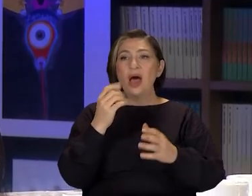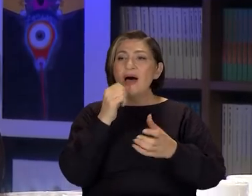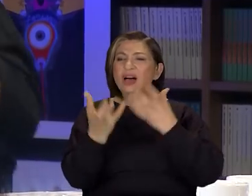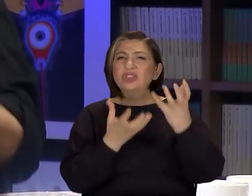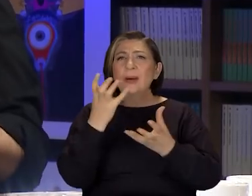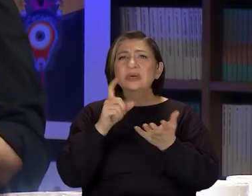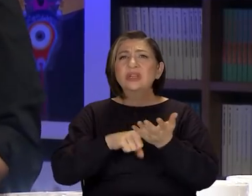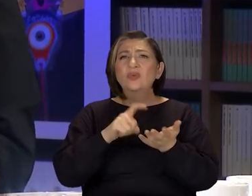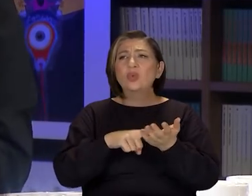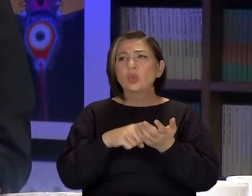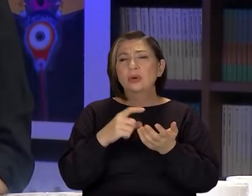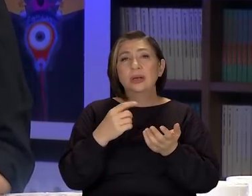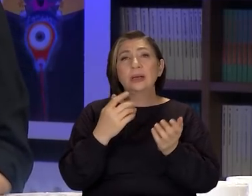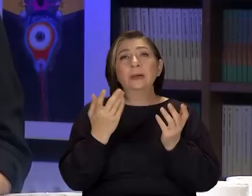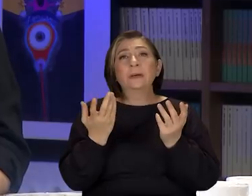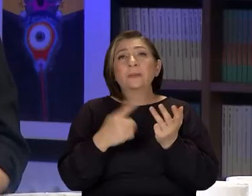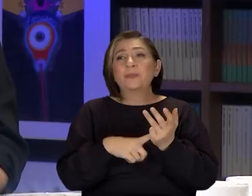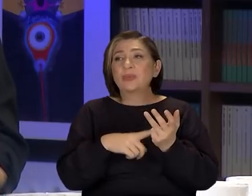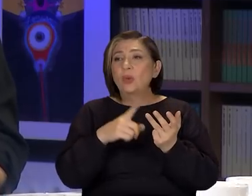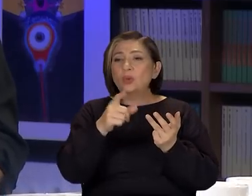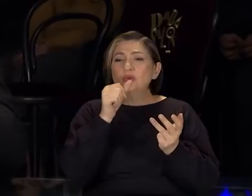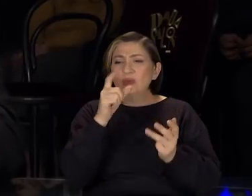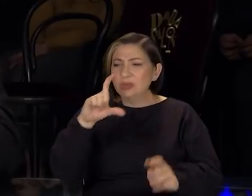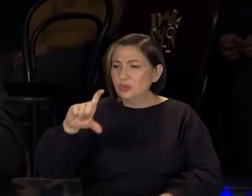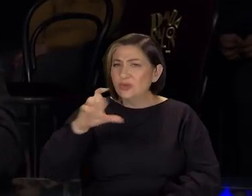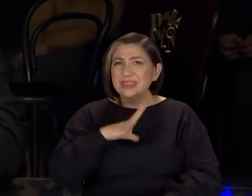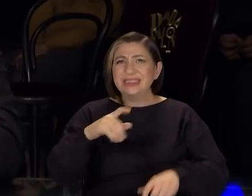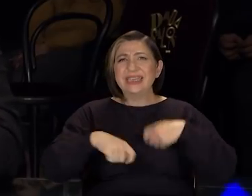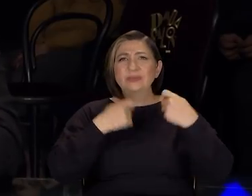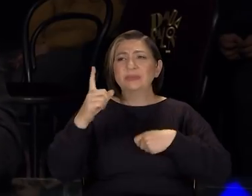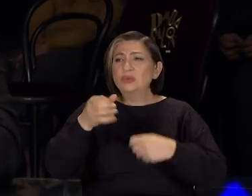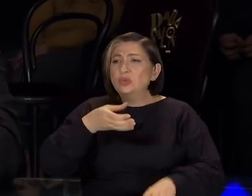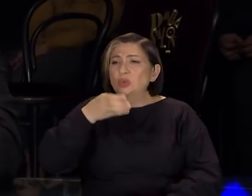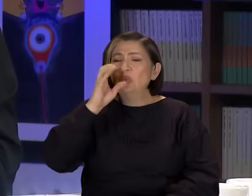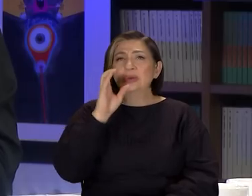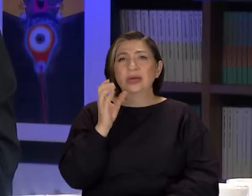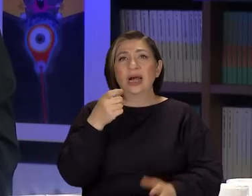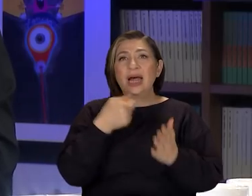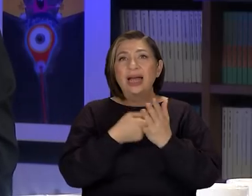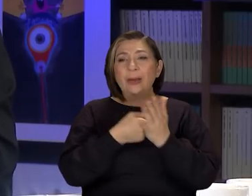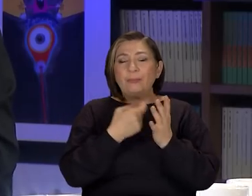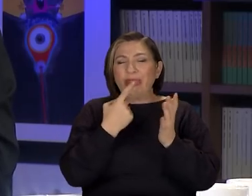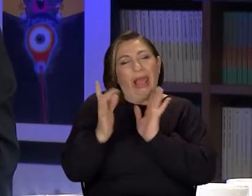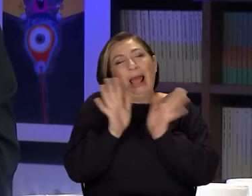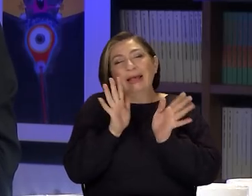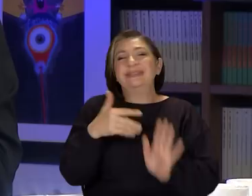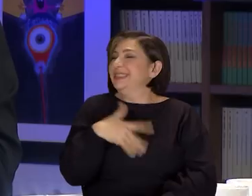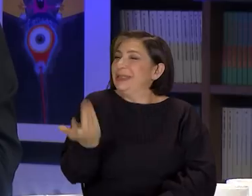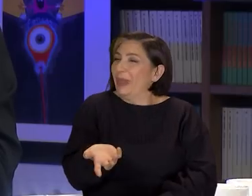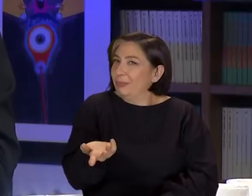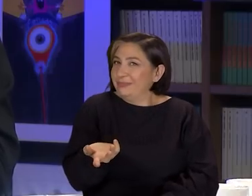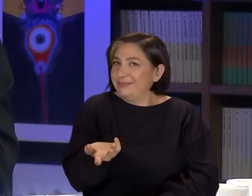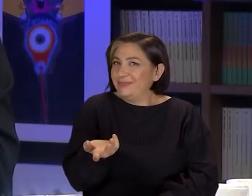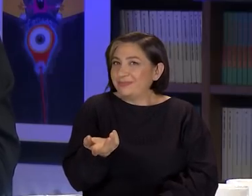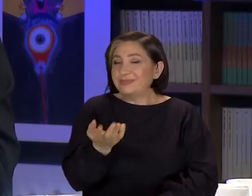mu var? Haşlanmış tavuk. Şey. Efendim söyleyeyim. O su, bir su içiyordun. Saçma sapan bir su. Evet. Adını ağzıma almak istemediğim.